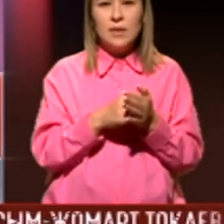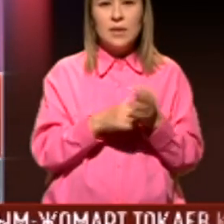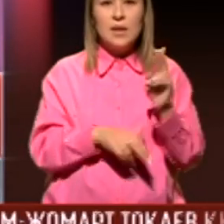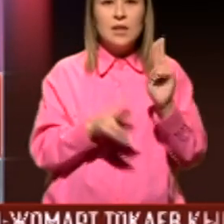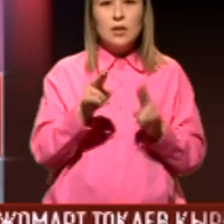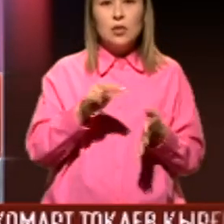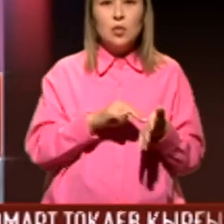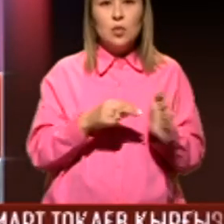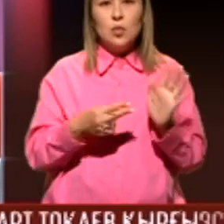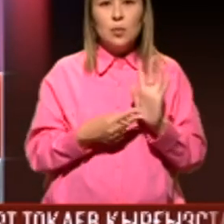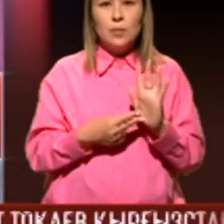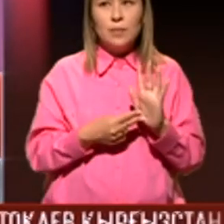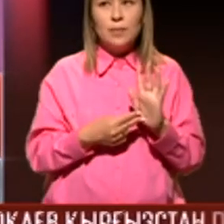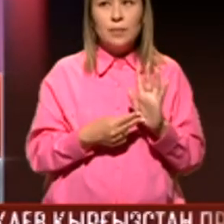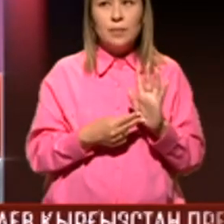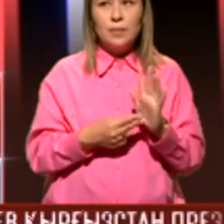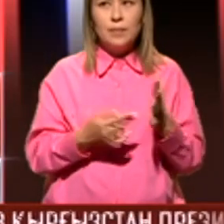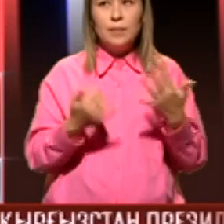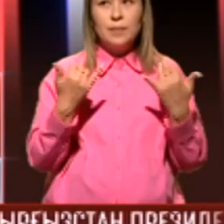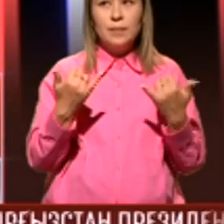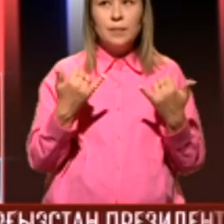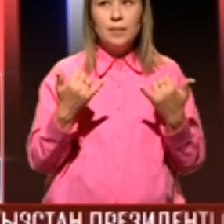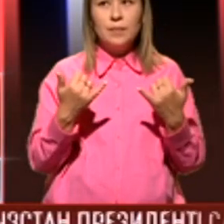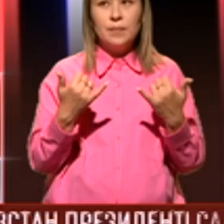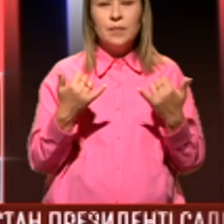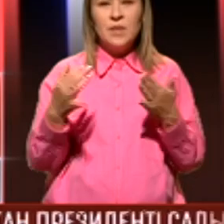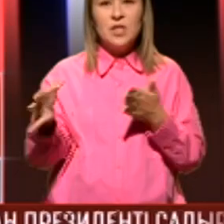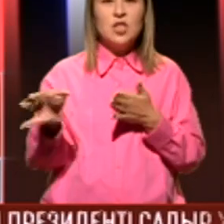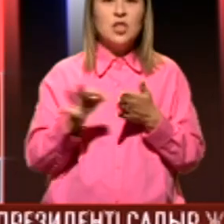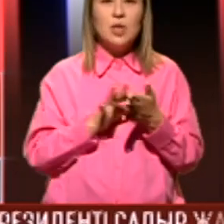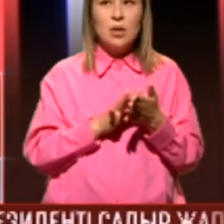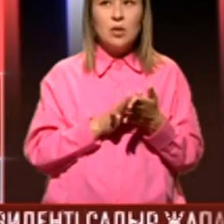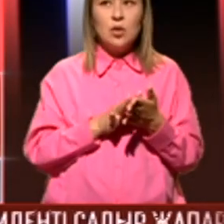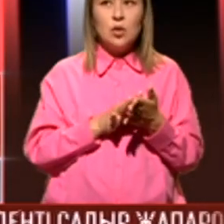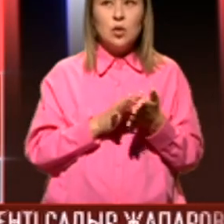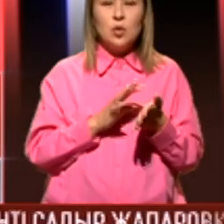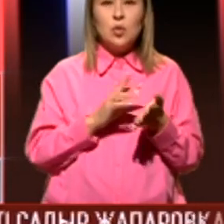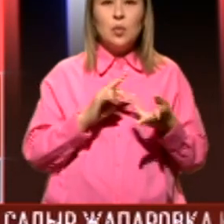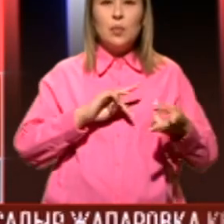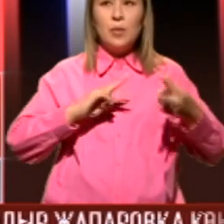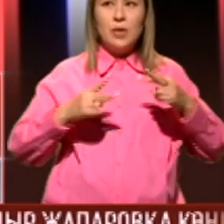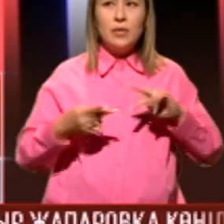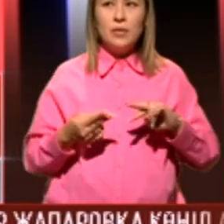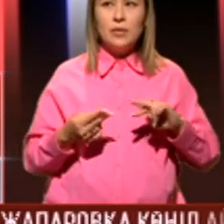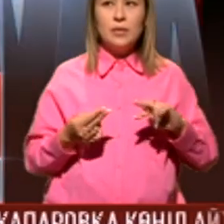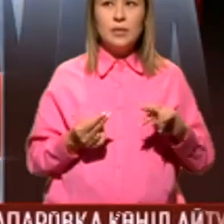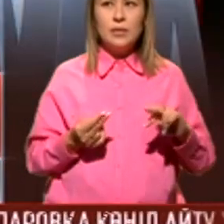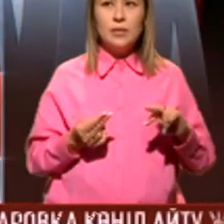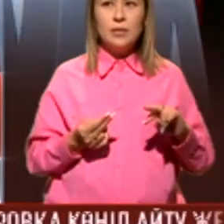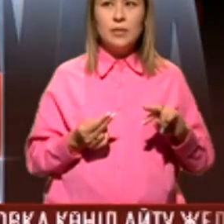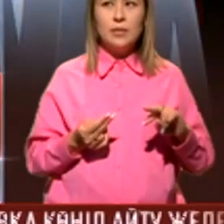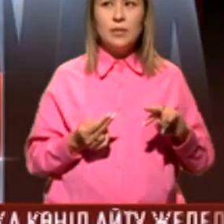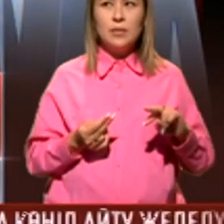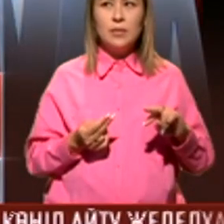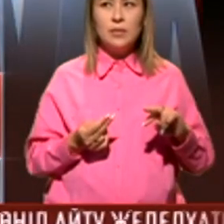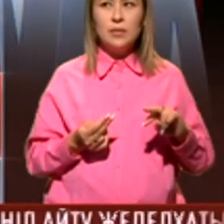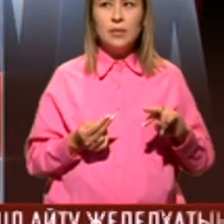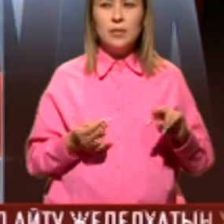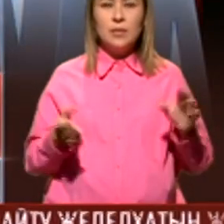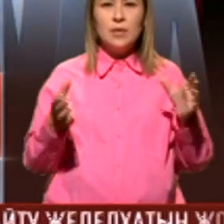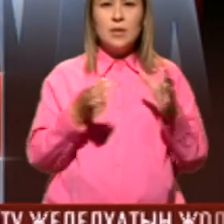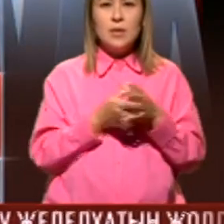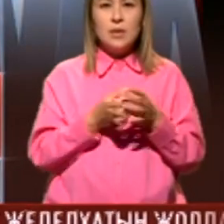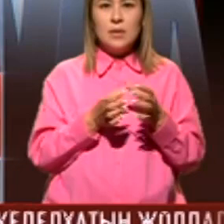стратегиялық жоспарлау департаменті болды, иә? Қазір жедел жоспарлау департаменті деп ауысты. Яғни сіздер осы уақытқа